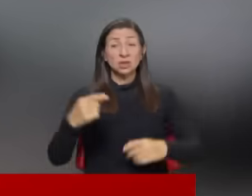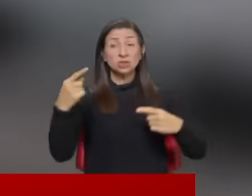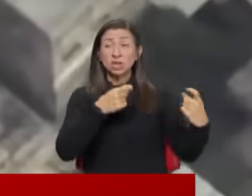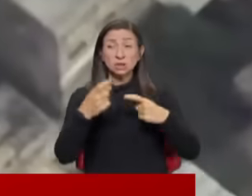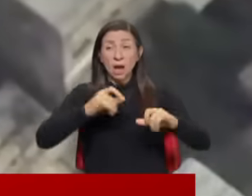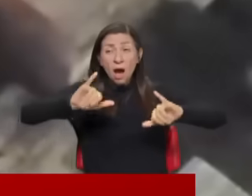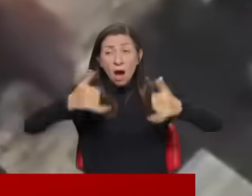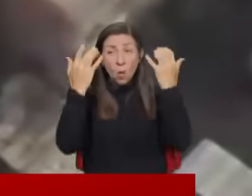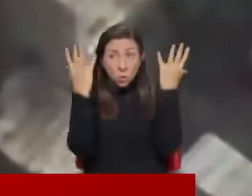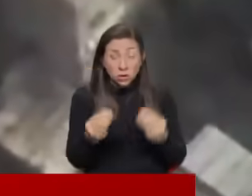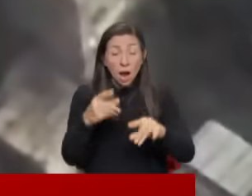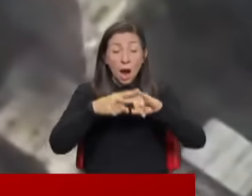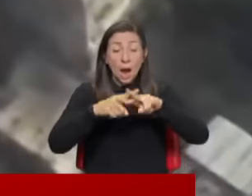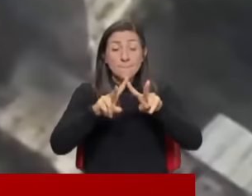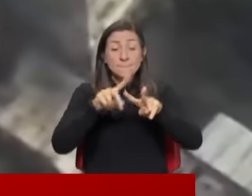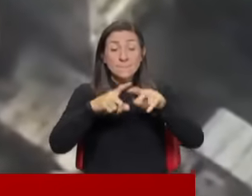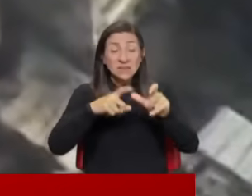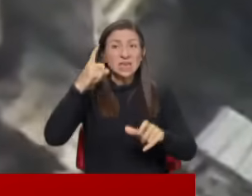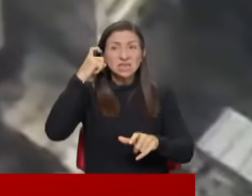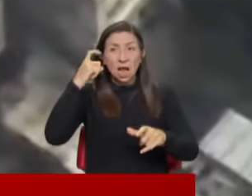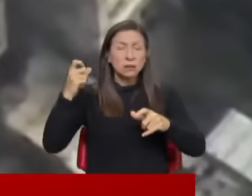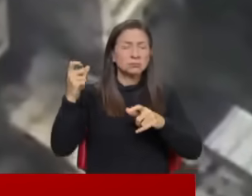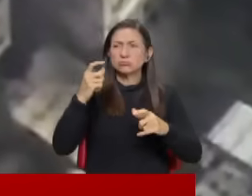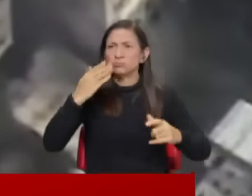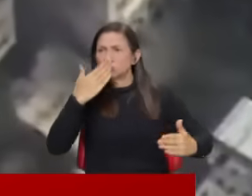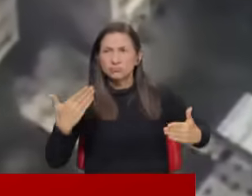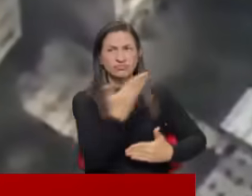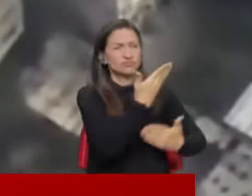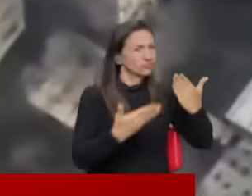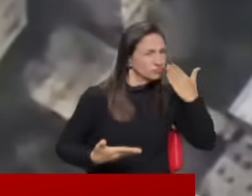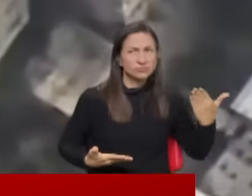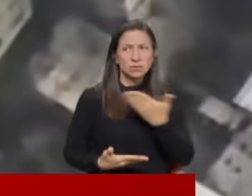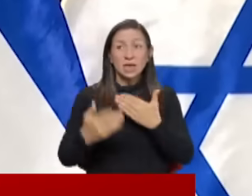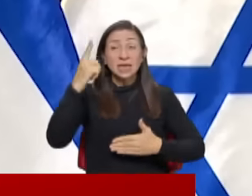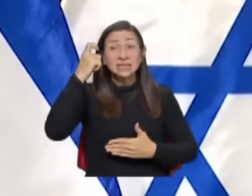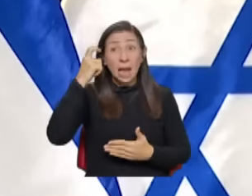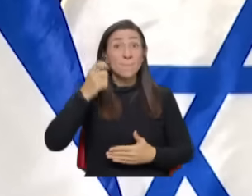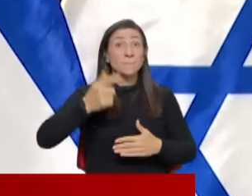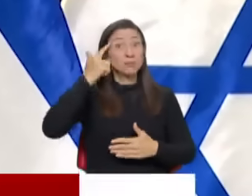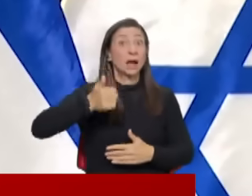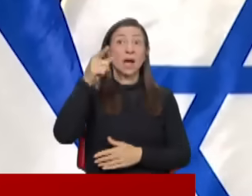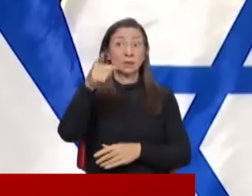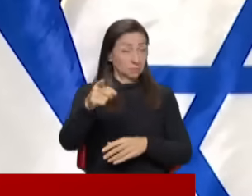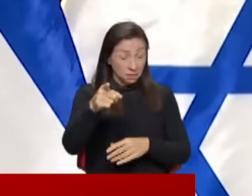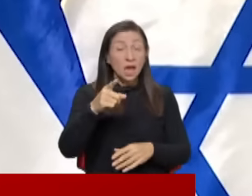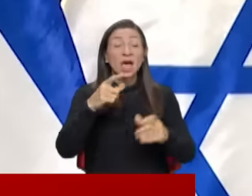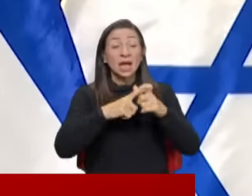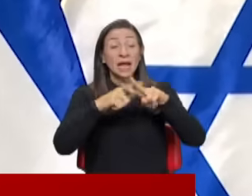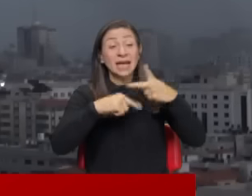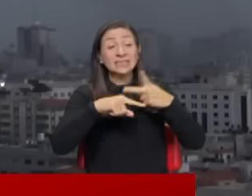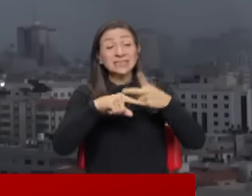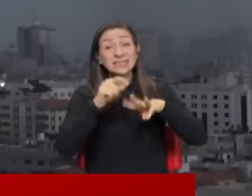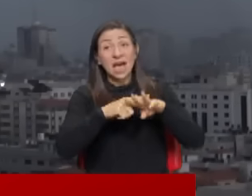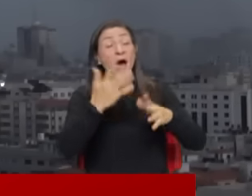Çatışmalar şiddetlenirken Hamas ve İsrail'den karşılıklı restleşme geldi. İsrail Başbakanı Netanyahu, Gazze'ye hava